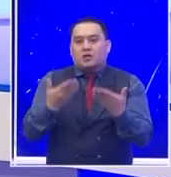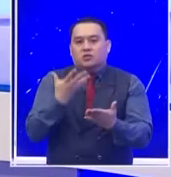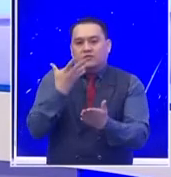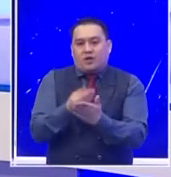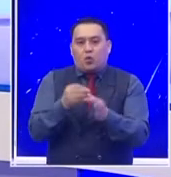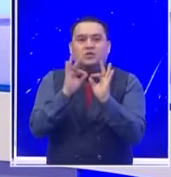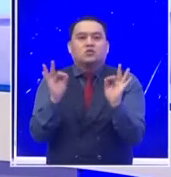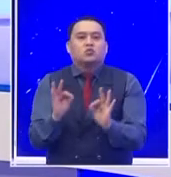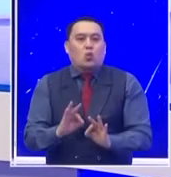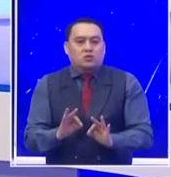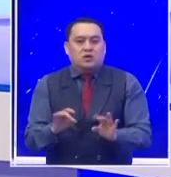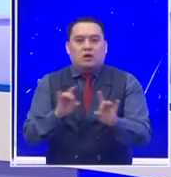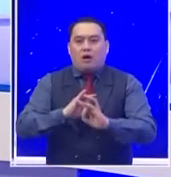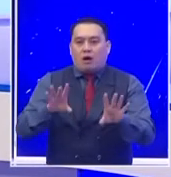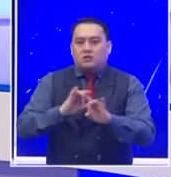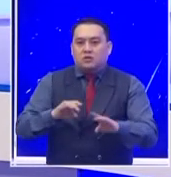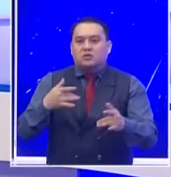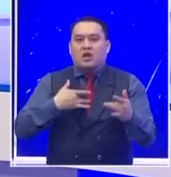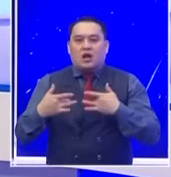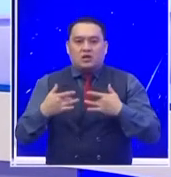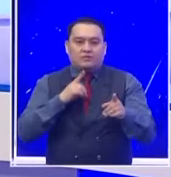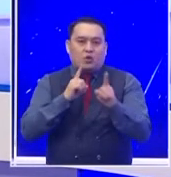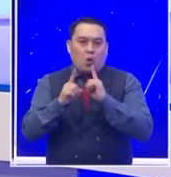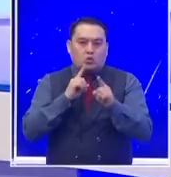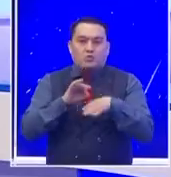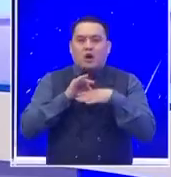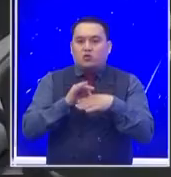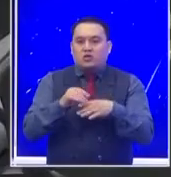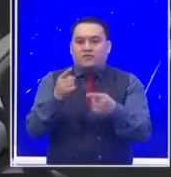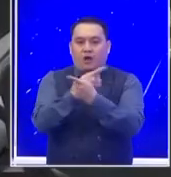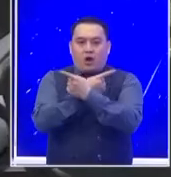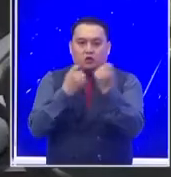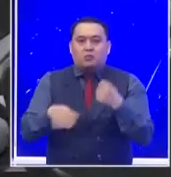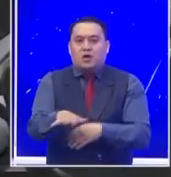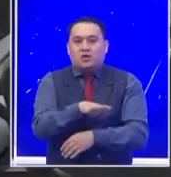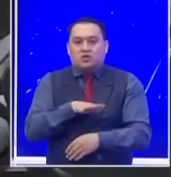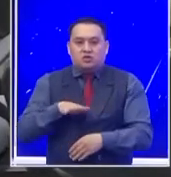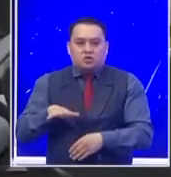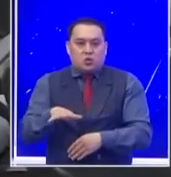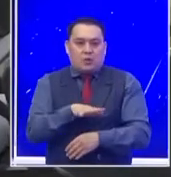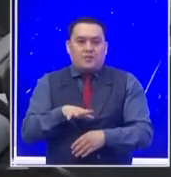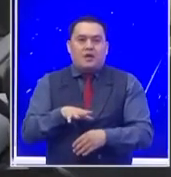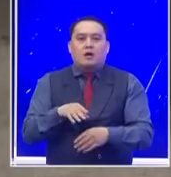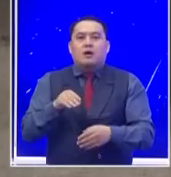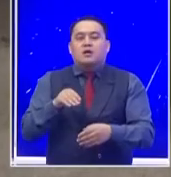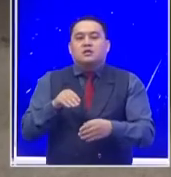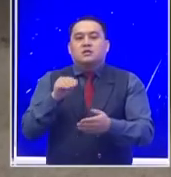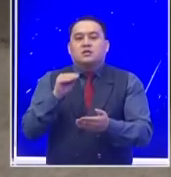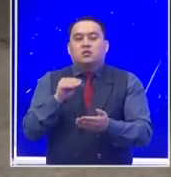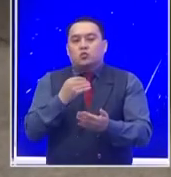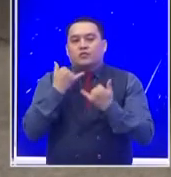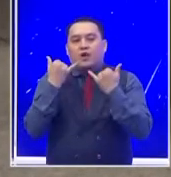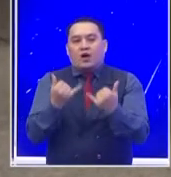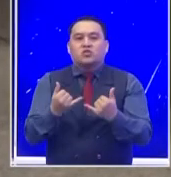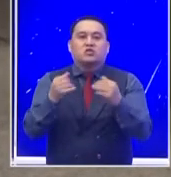искусство об этом говорили представители театра на брифинге которая прошел на информационной площадки и фитнесу меди и ценители искусства